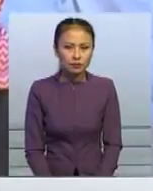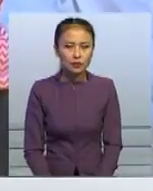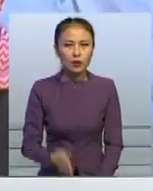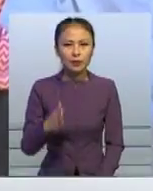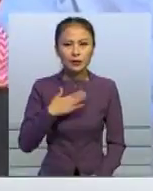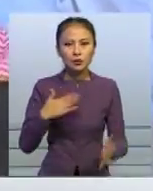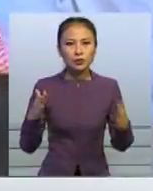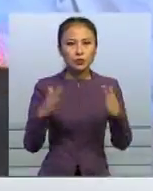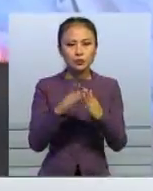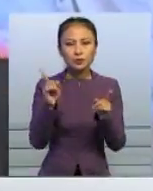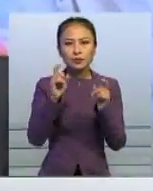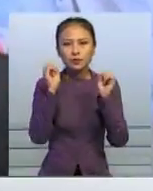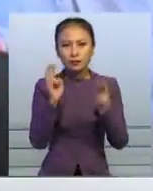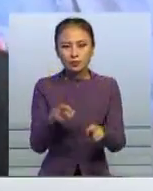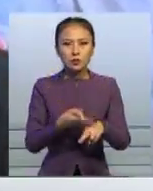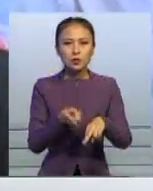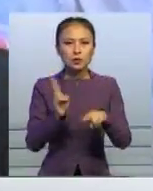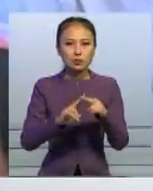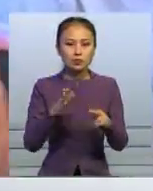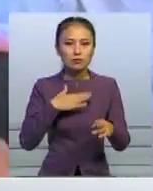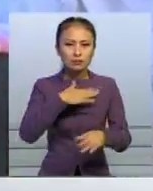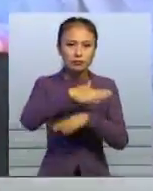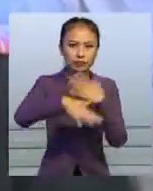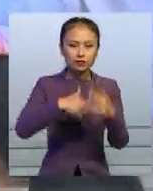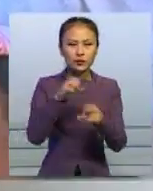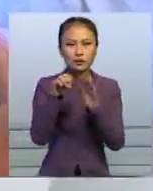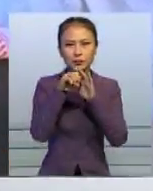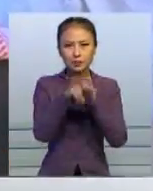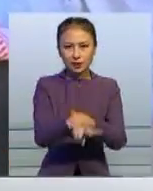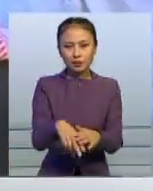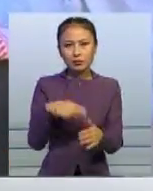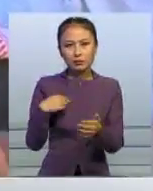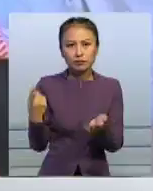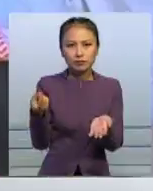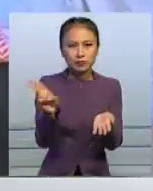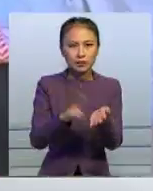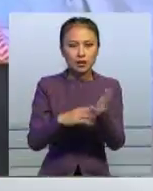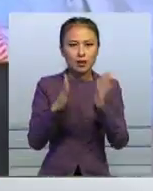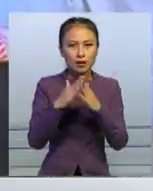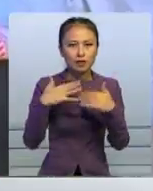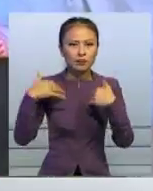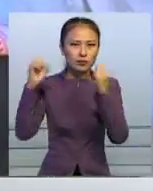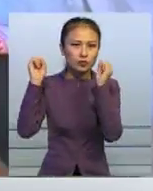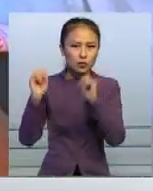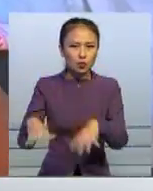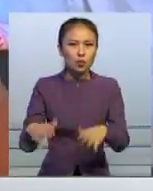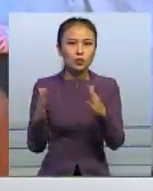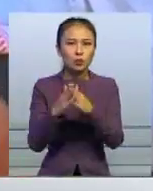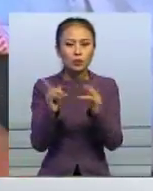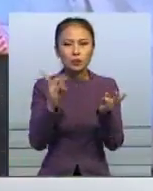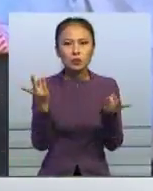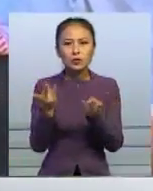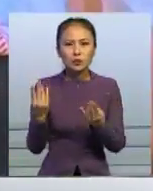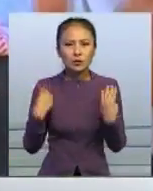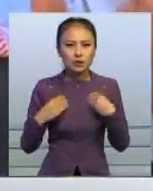Үйімізде қалу өмірімізге қауіпті болғандықтан атыс шабыстан қашып осында келдік. Мал мүлкімізді тастап, тек керекті